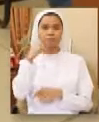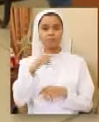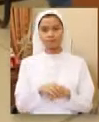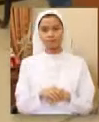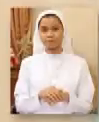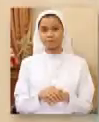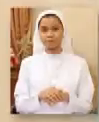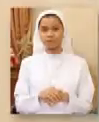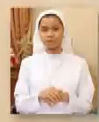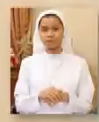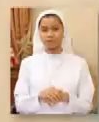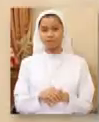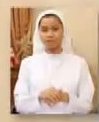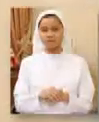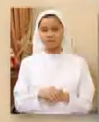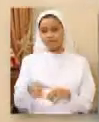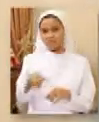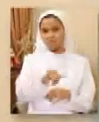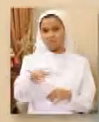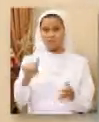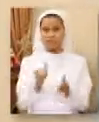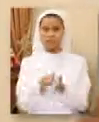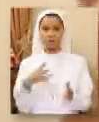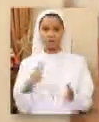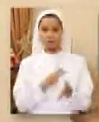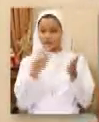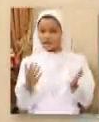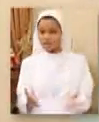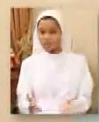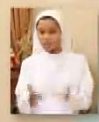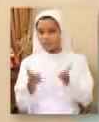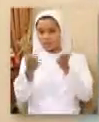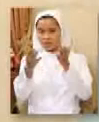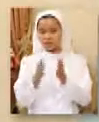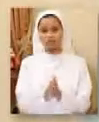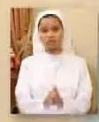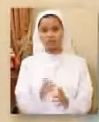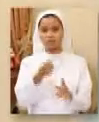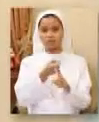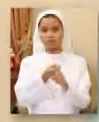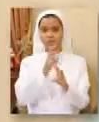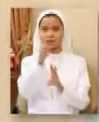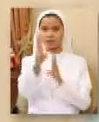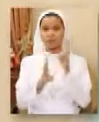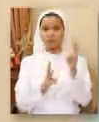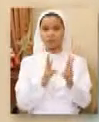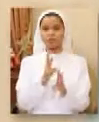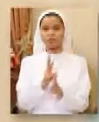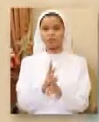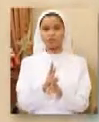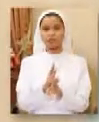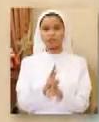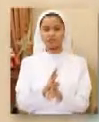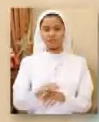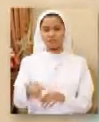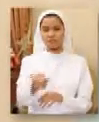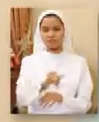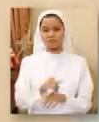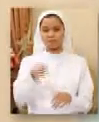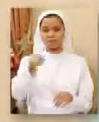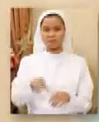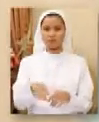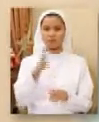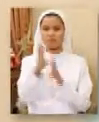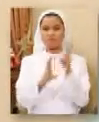parang iniaangat tayo, parang ibang mundo. Yes. Dahil sa mundo kasi parang wala nang bless eh.